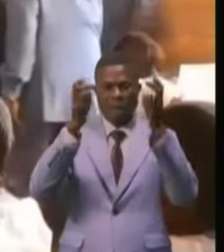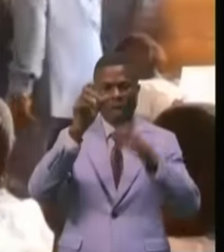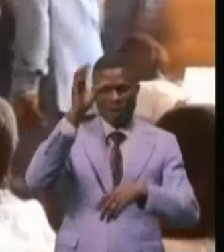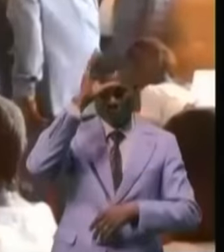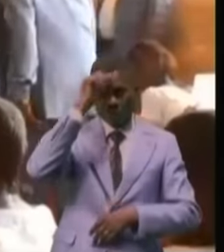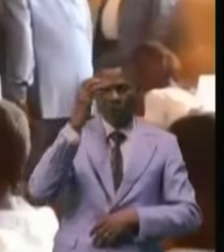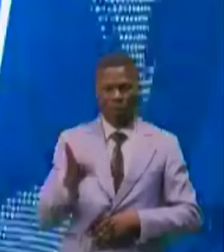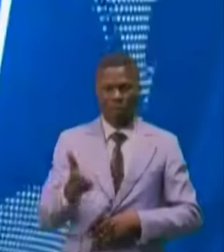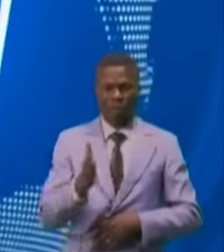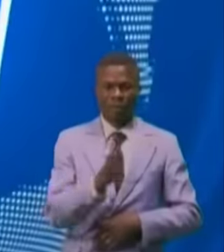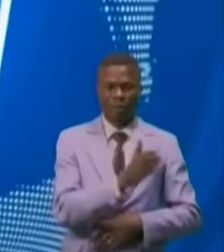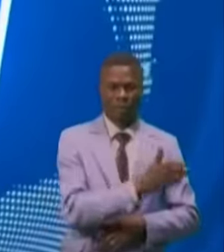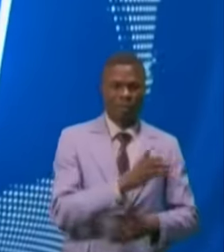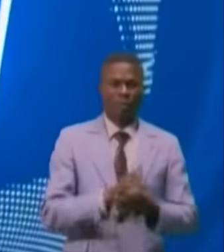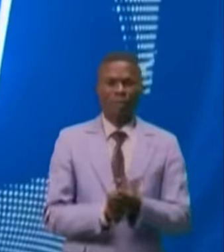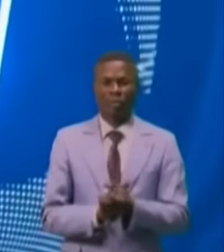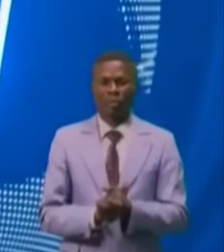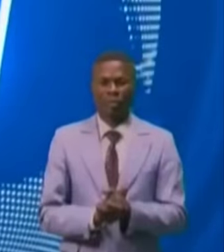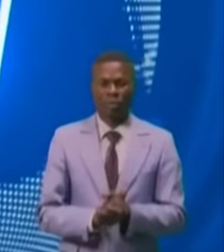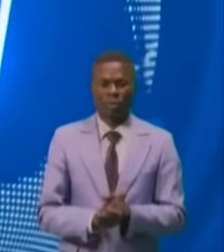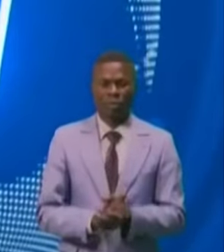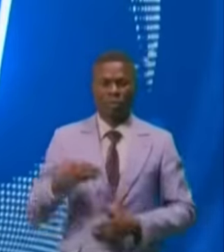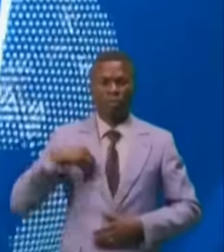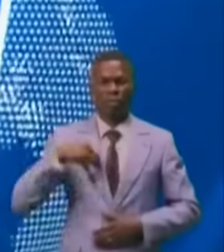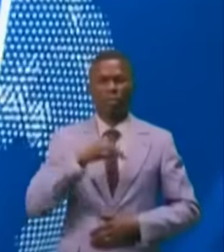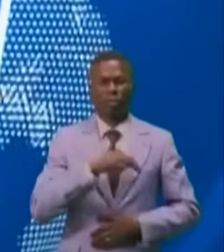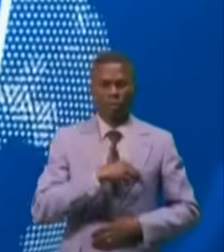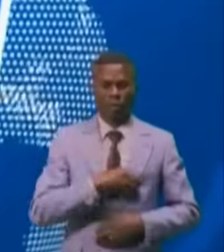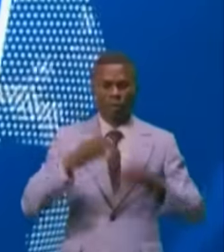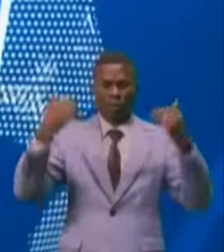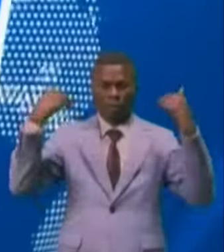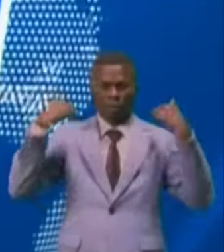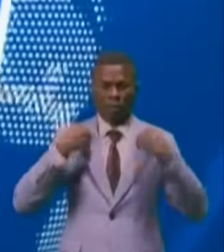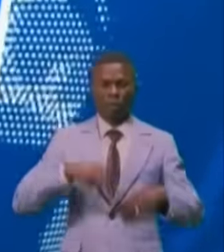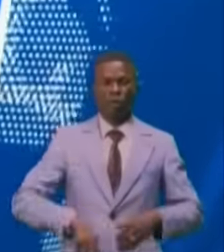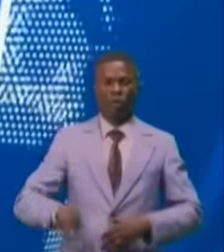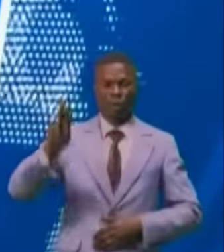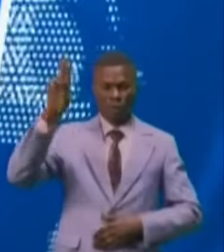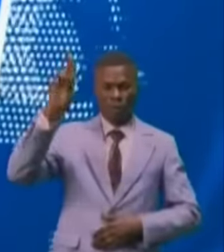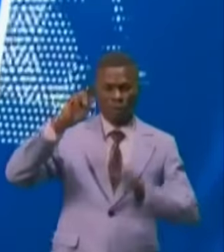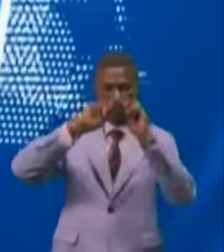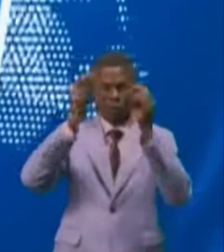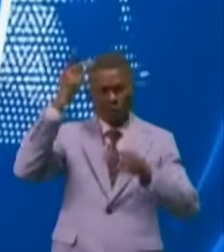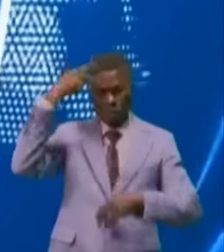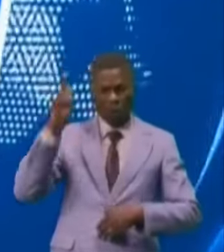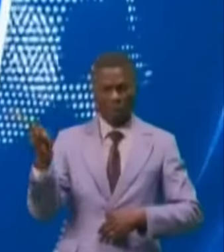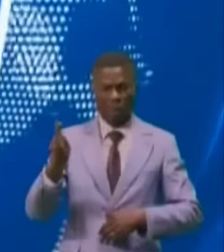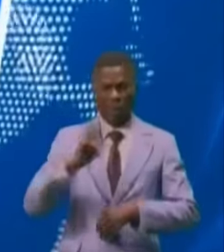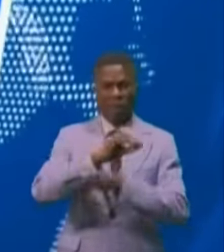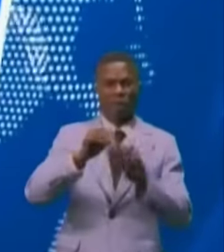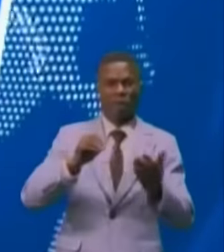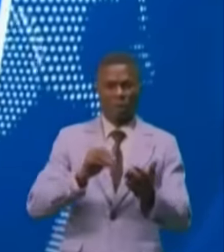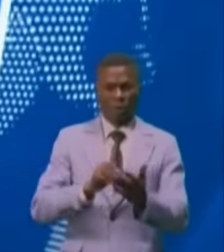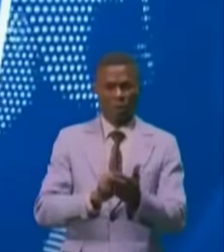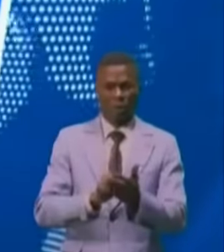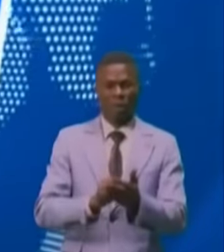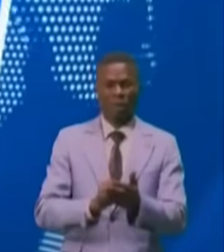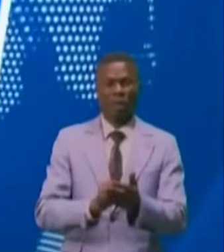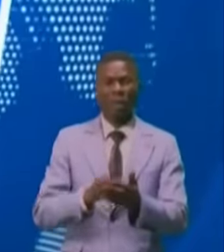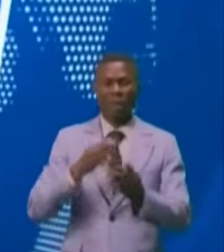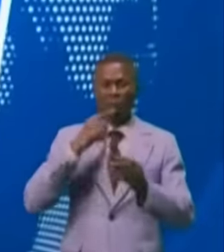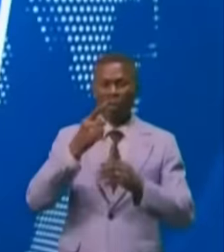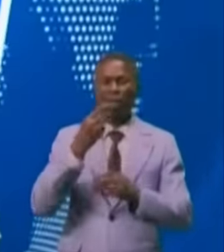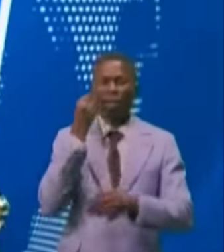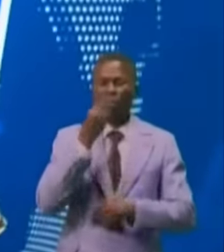Bandundu. Les membres et cadres de l'UDPS Kasaï Central ont lancé un message